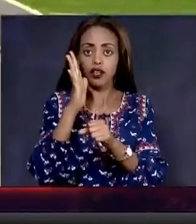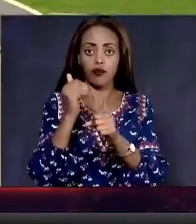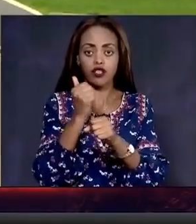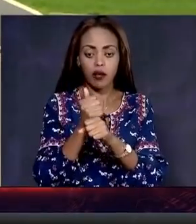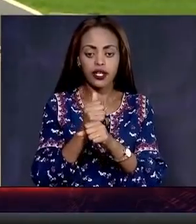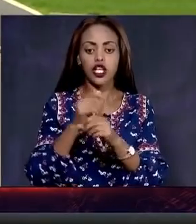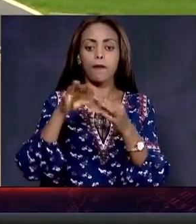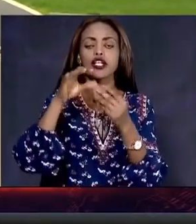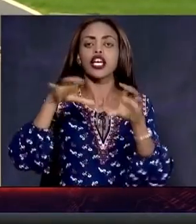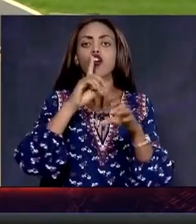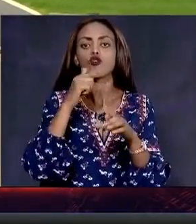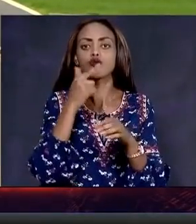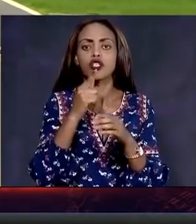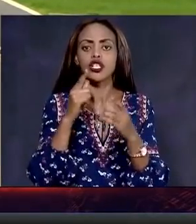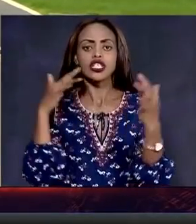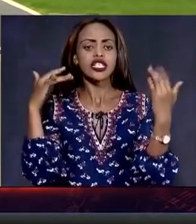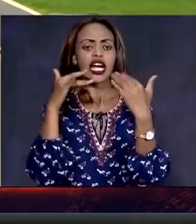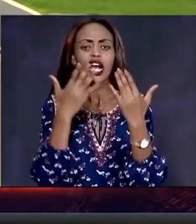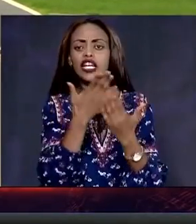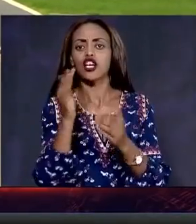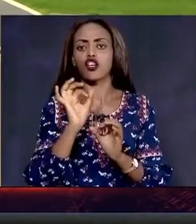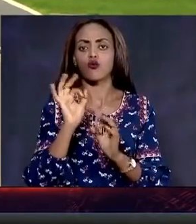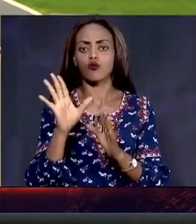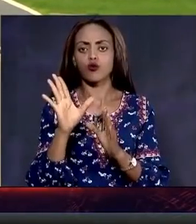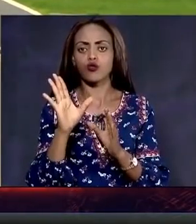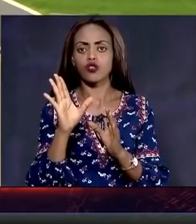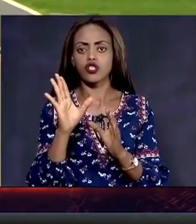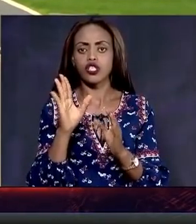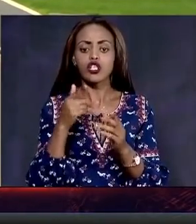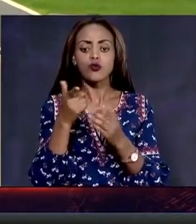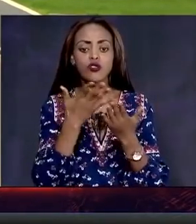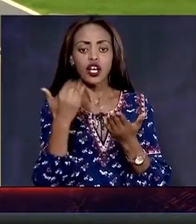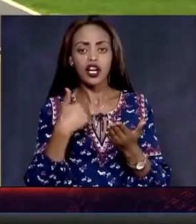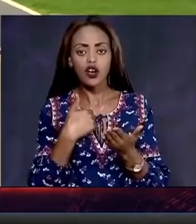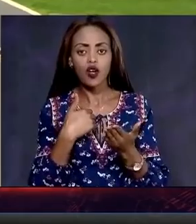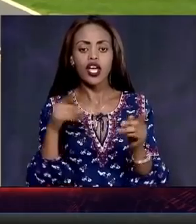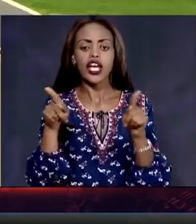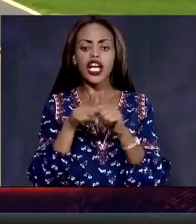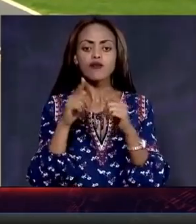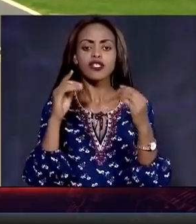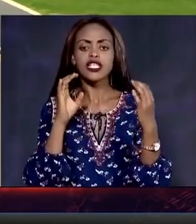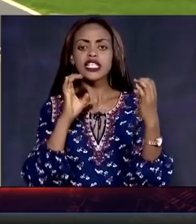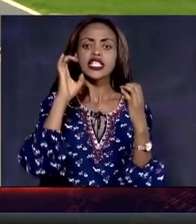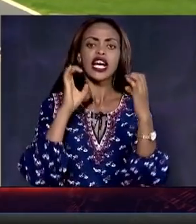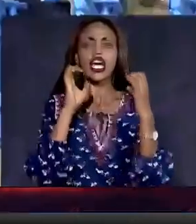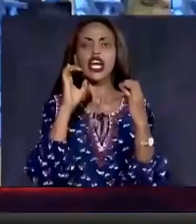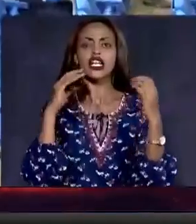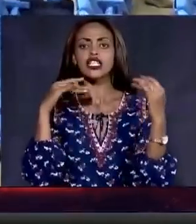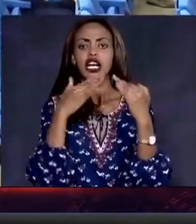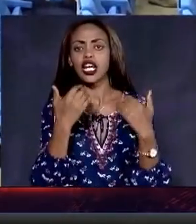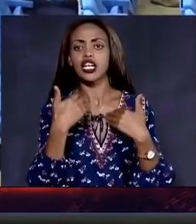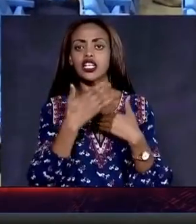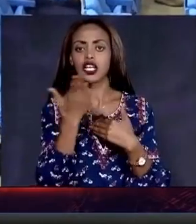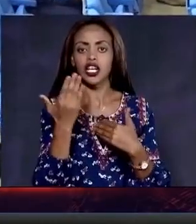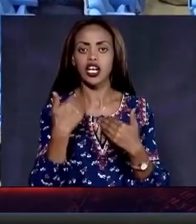زوره. سلزی زیه شام نگر کویو، زیه شام نگر نهالو، کم ز شام گیر که، کم ز تفلی خونه